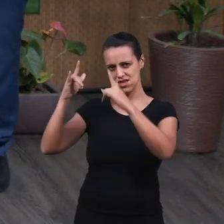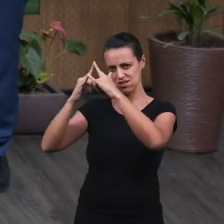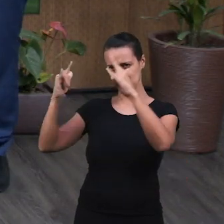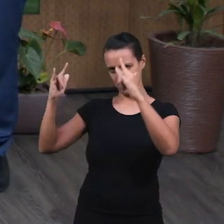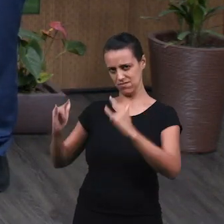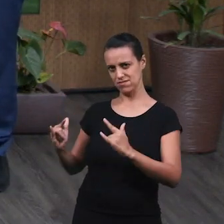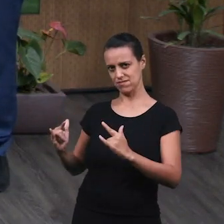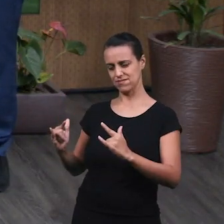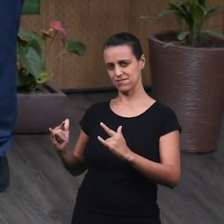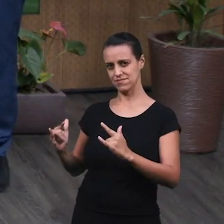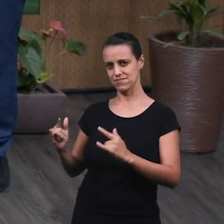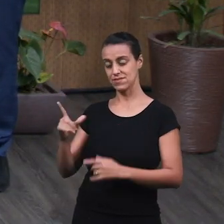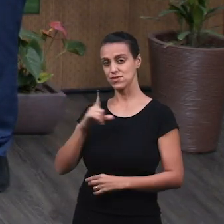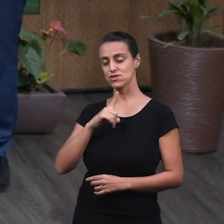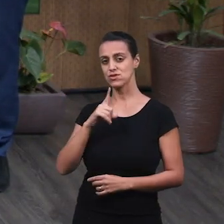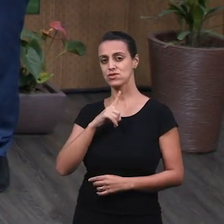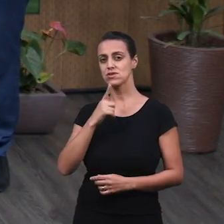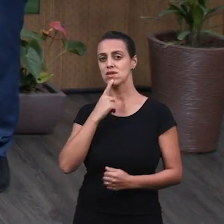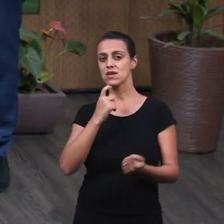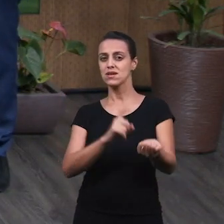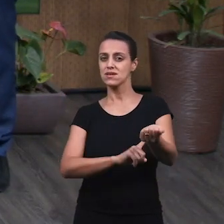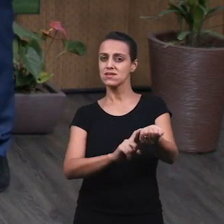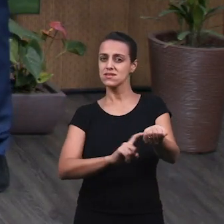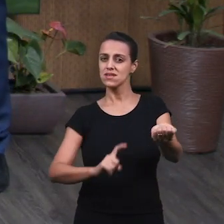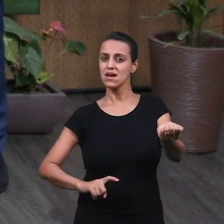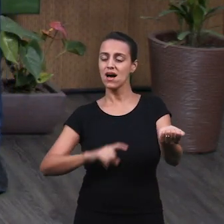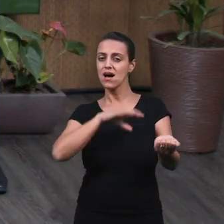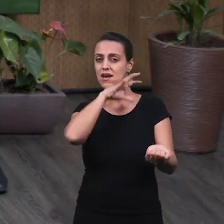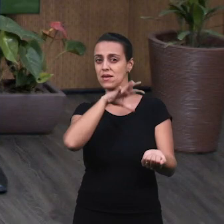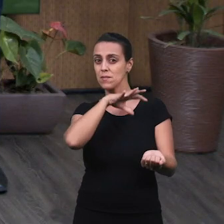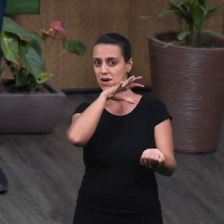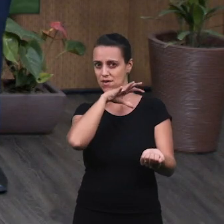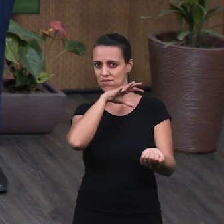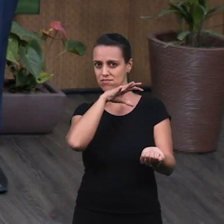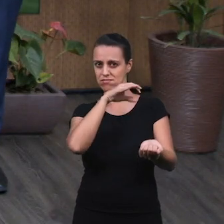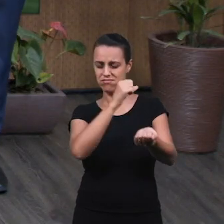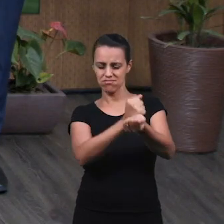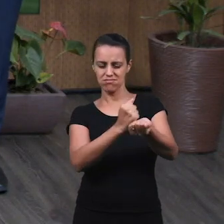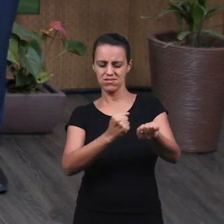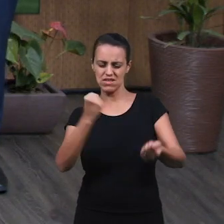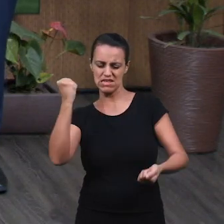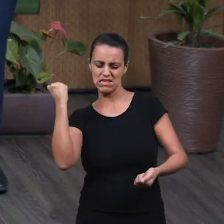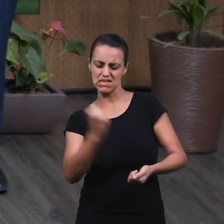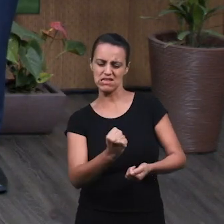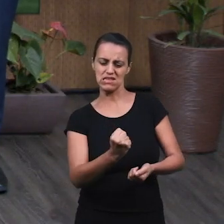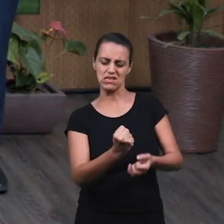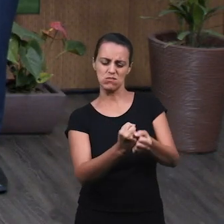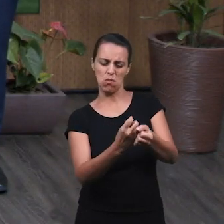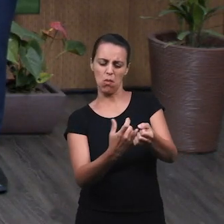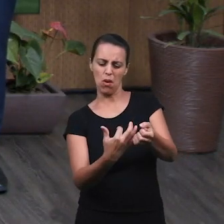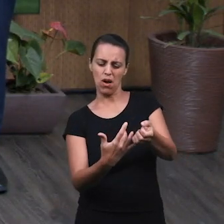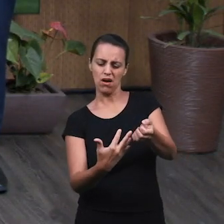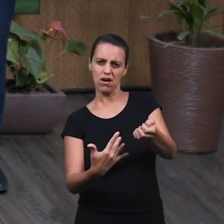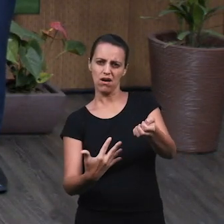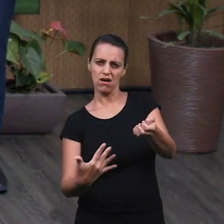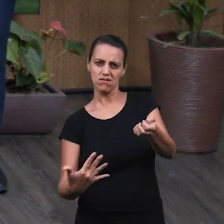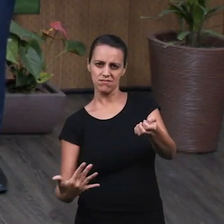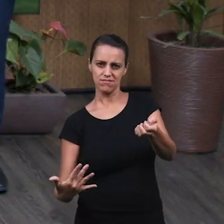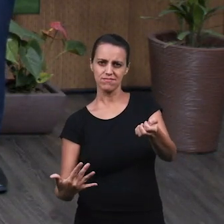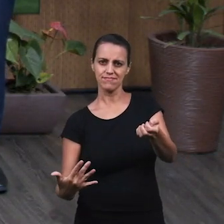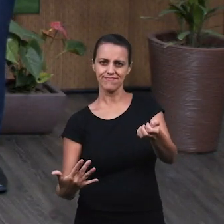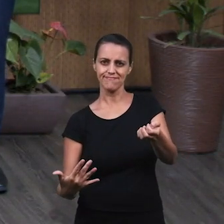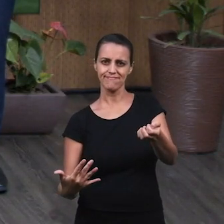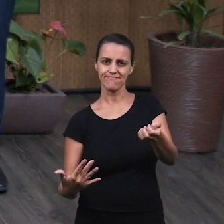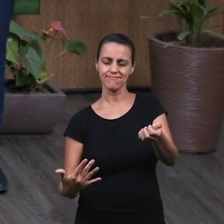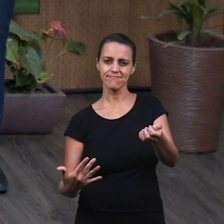victime versé dans l'autel des holocaustes. Des siècles après, est